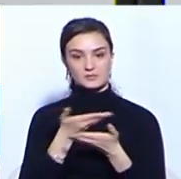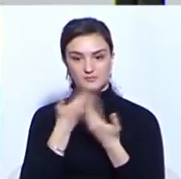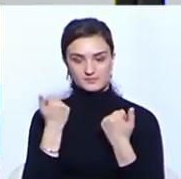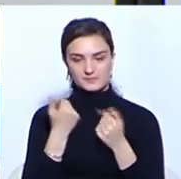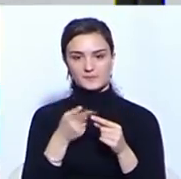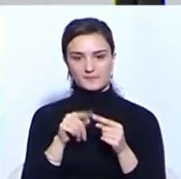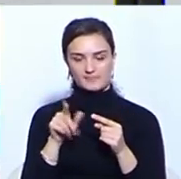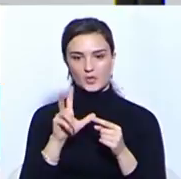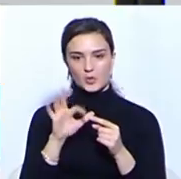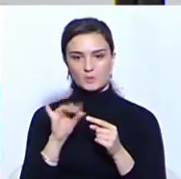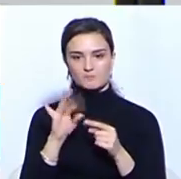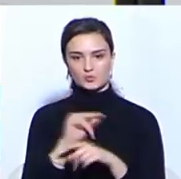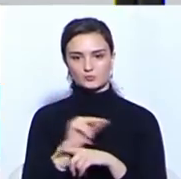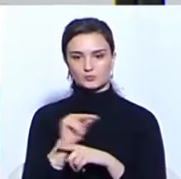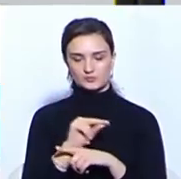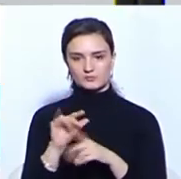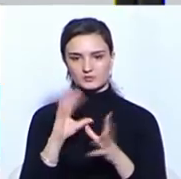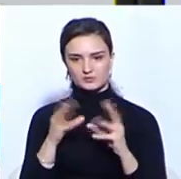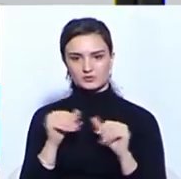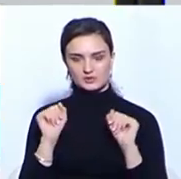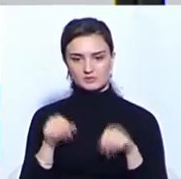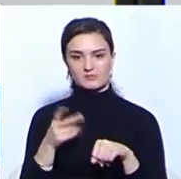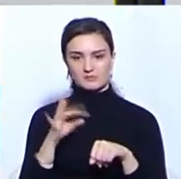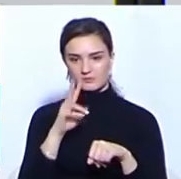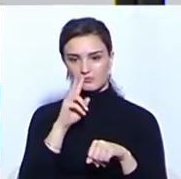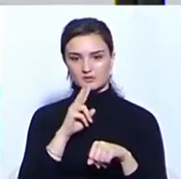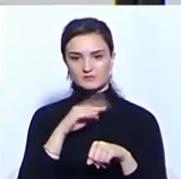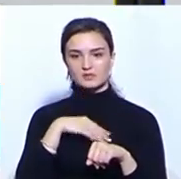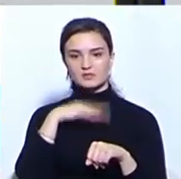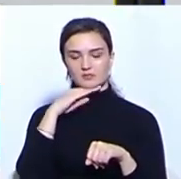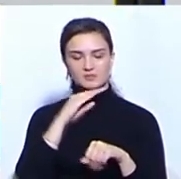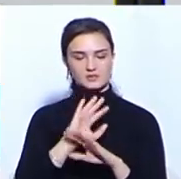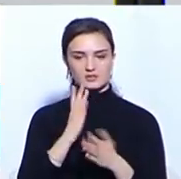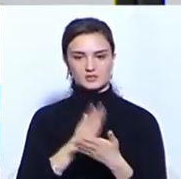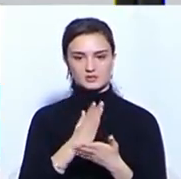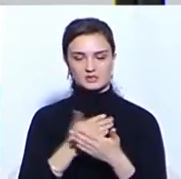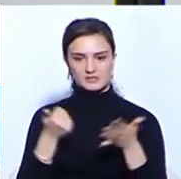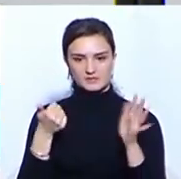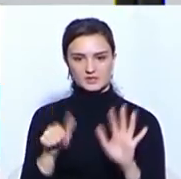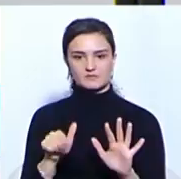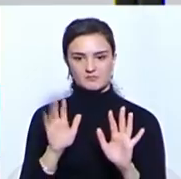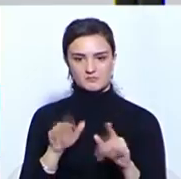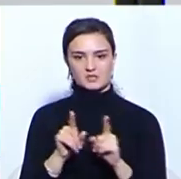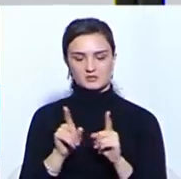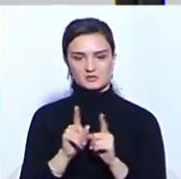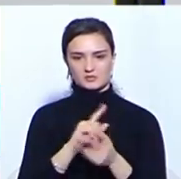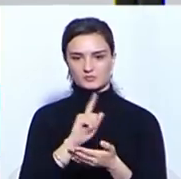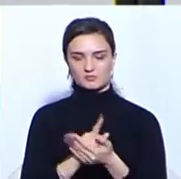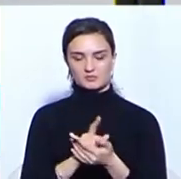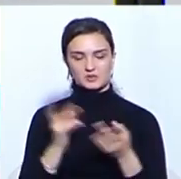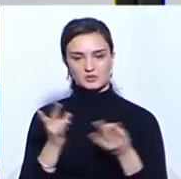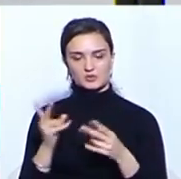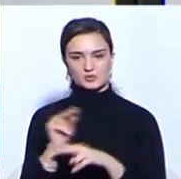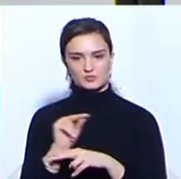მაშინ ჰორმონებით მკურნალობა აბსოლუტურად შესაძლებელია, მაგრამ ორი თვე საკმარისი ვერ იქნება. ეცით, 6 თვე მაინც აუცილებლად